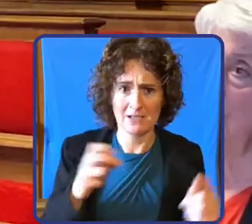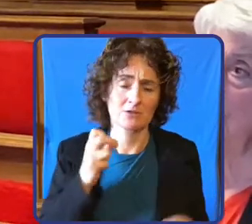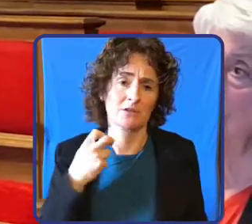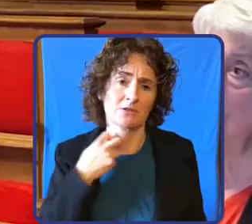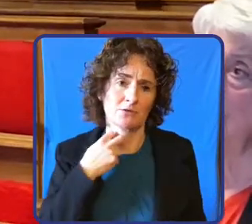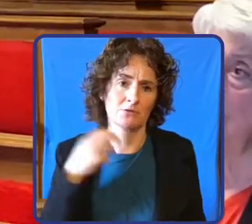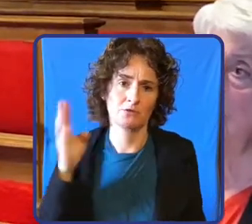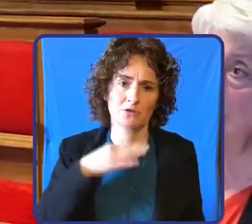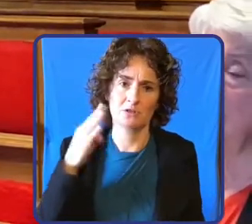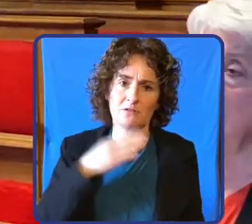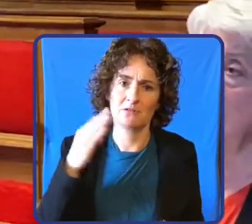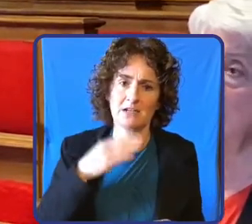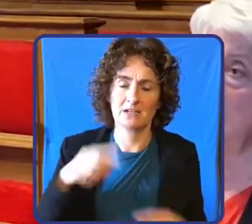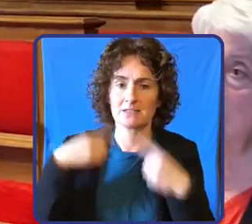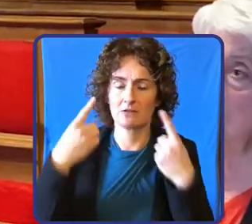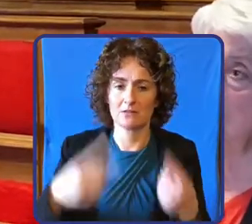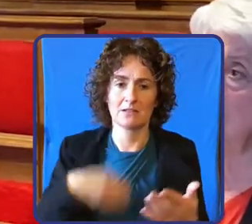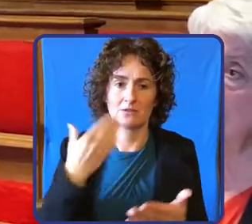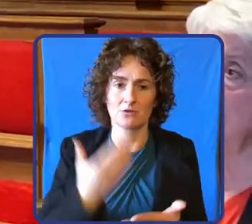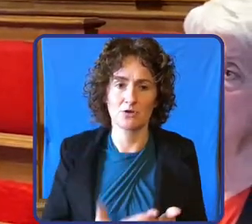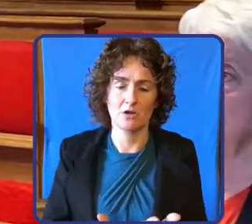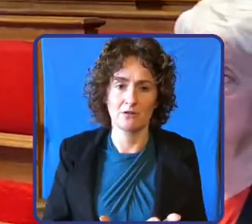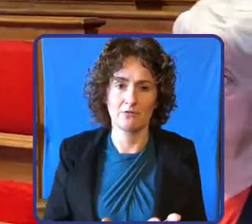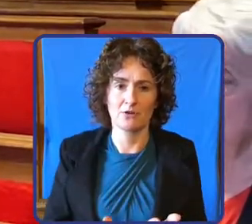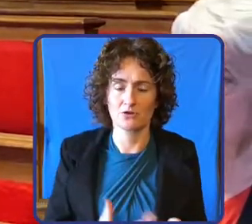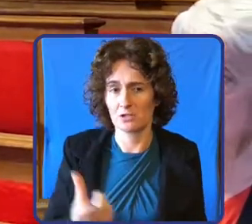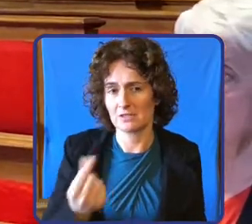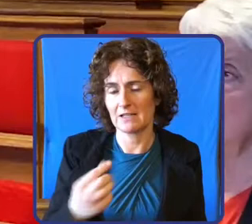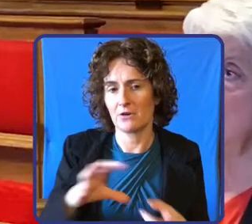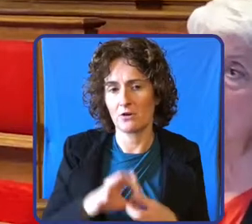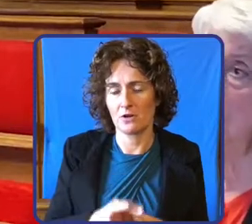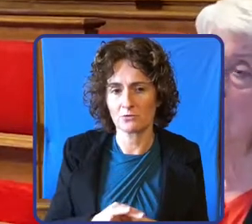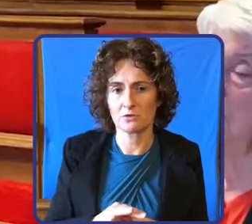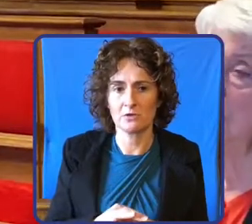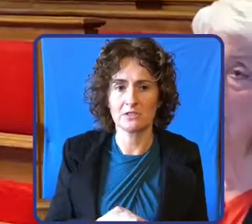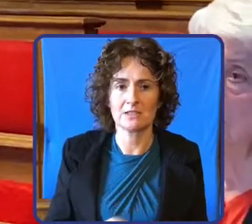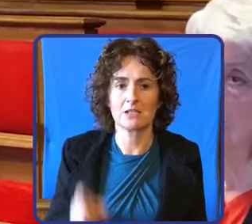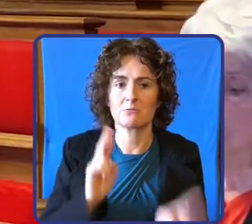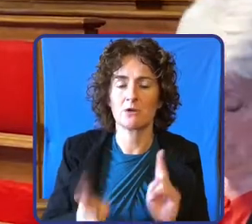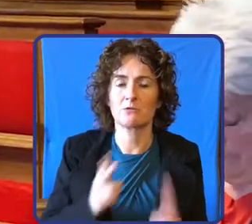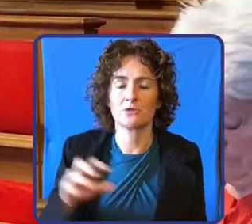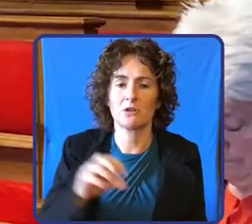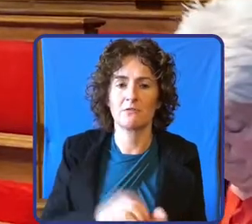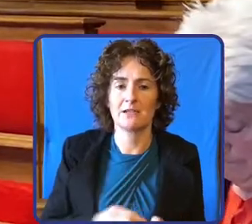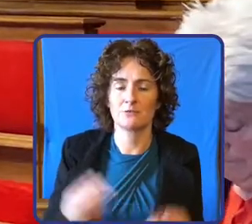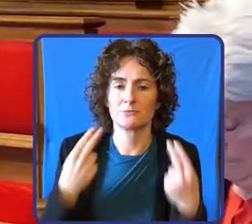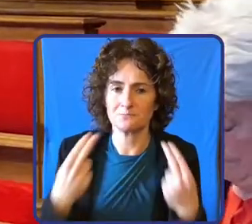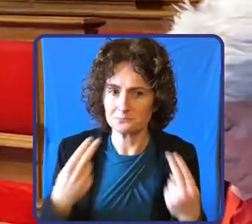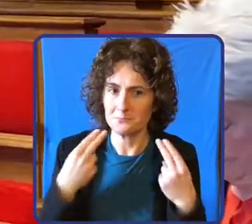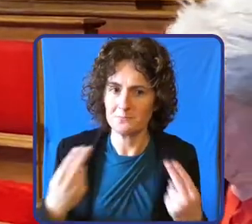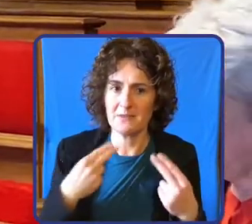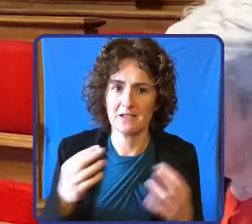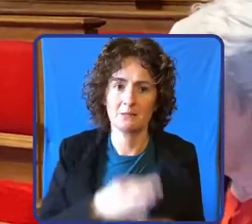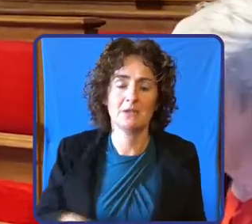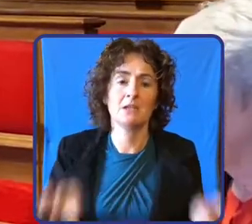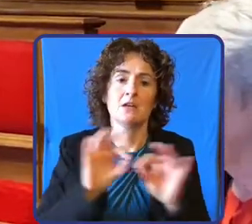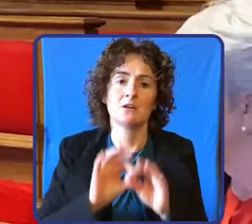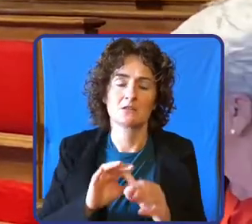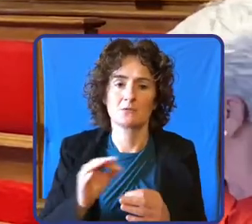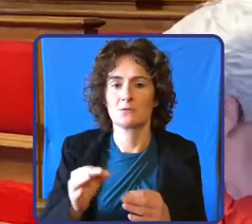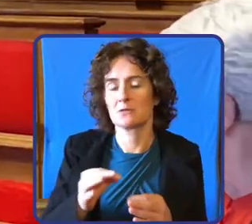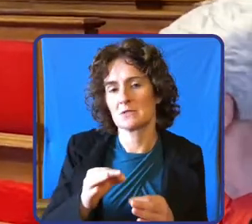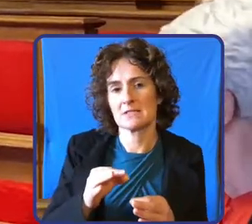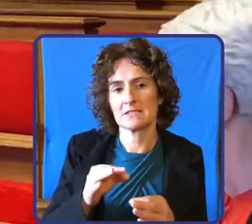Ferenc alpolgármester úr határozati javaslatával kapcsolatosan, hogy a város érdekében az országgyűlési